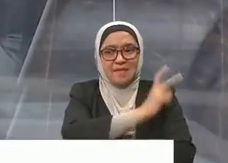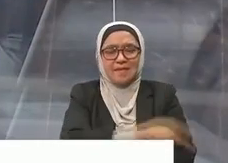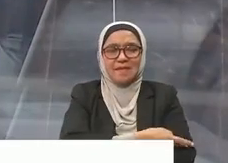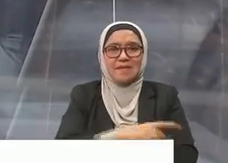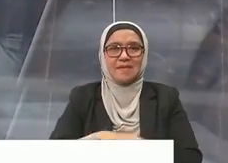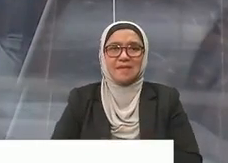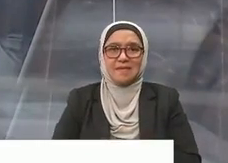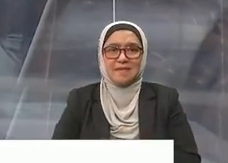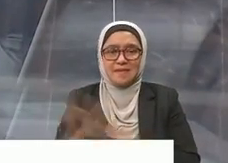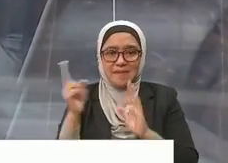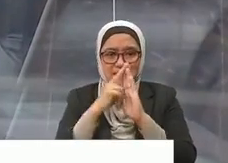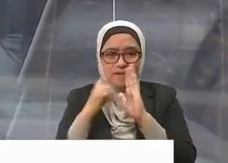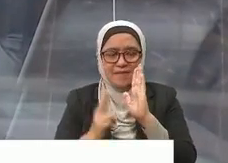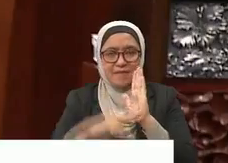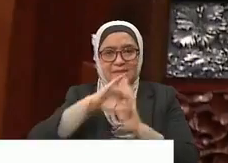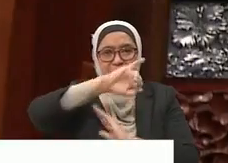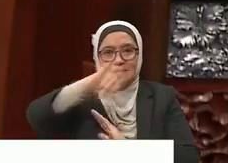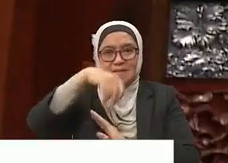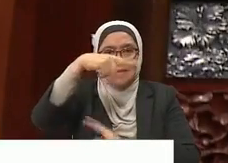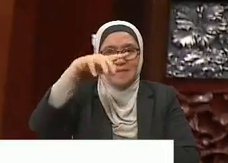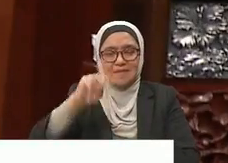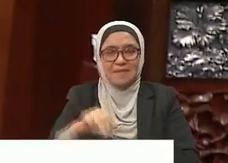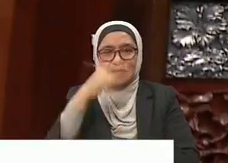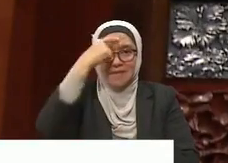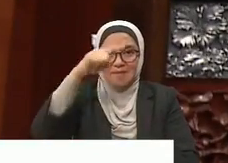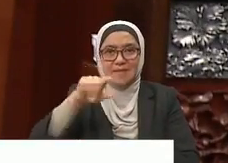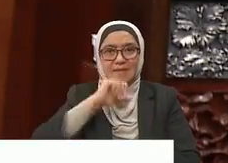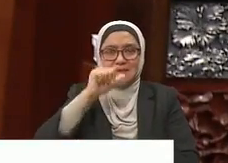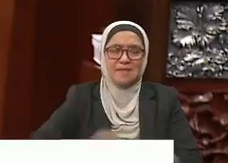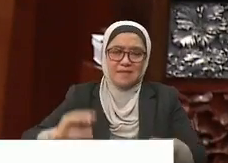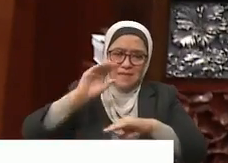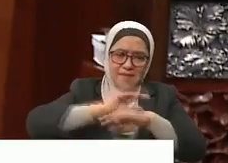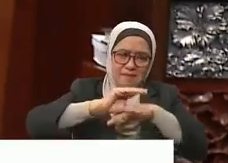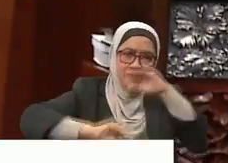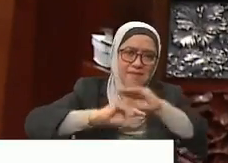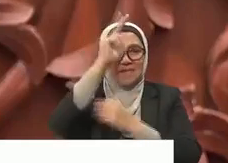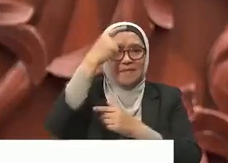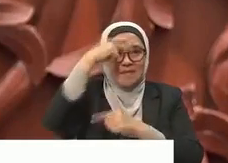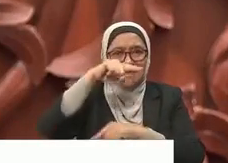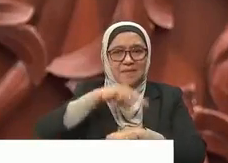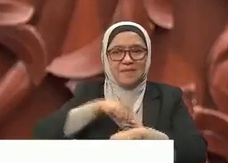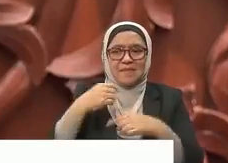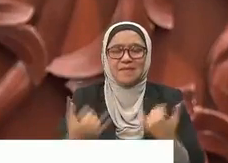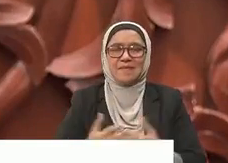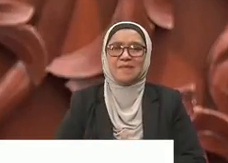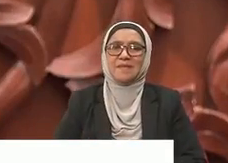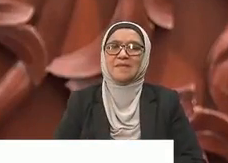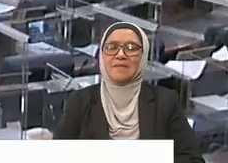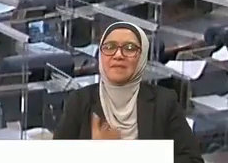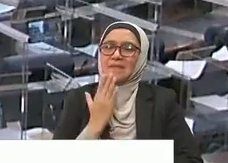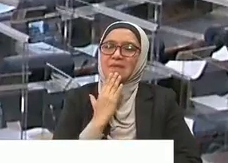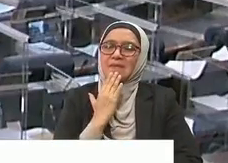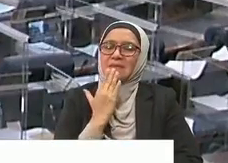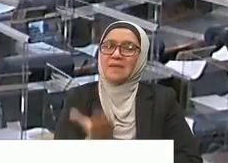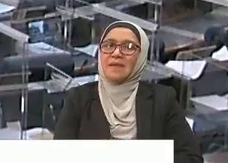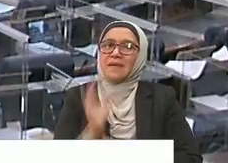Undang-Undang Jabatan Perdana Menteri supaya ia tidak bertindih dengan fungsi Suhakam yang sedia ada. Beliau berkata demikian menjawab soalan